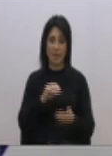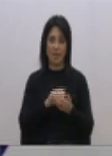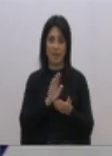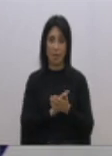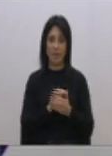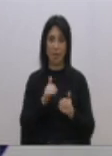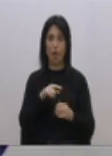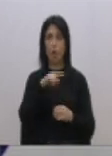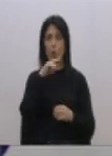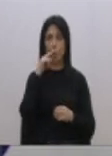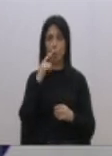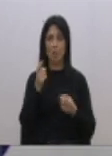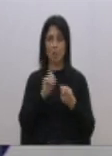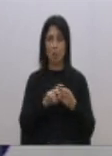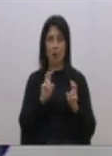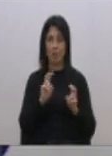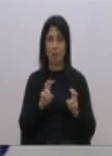როგორც რუსეთის მოკავშირე.